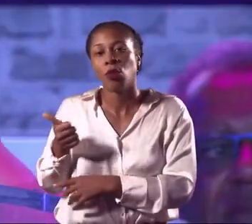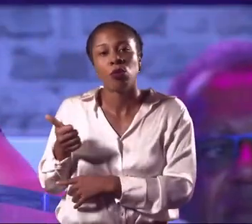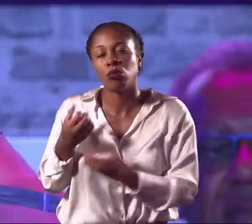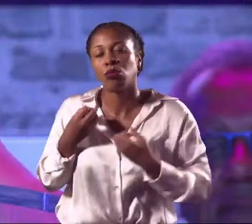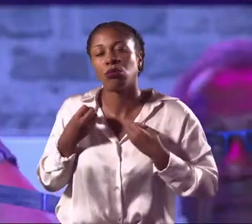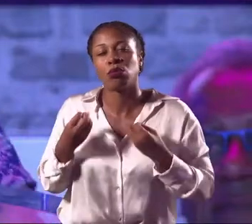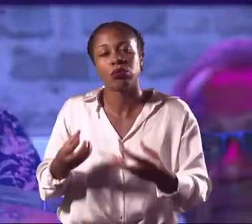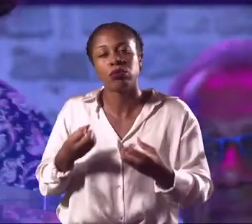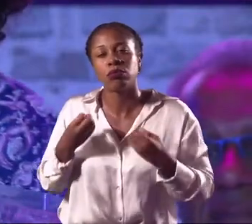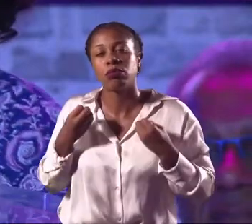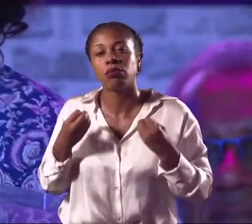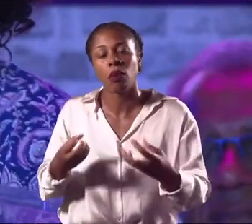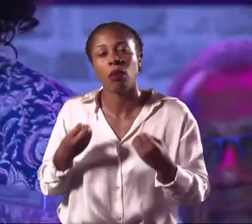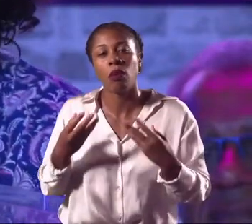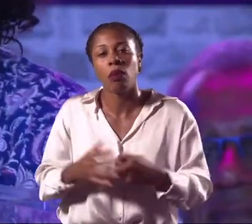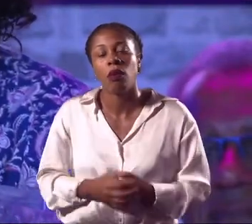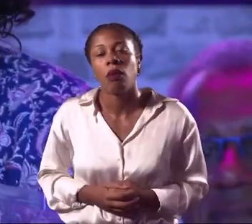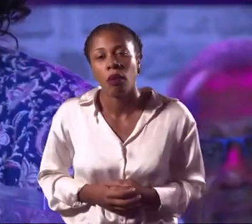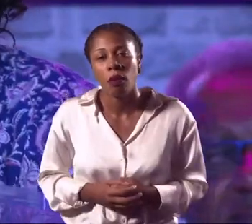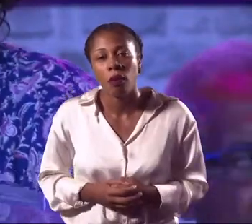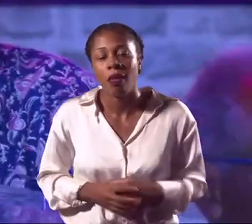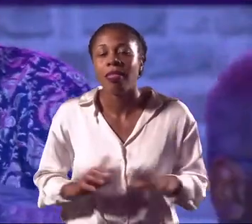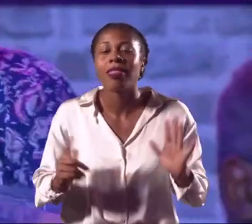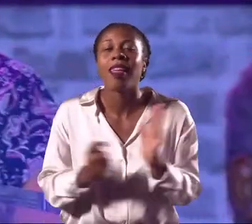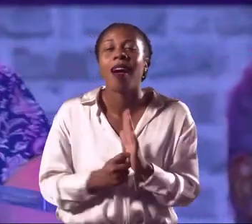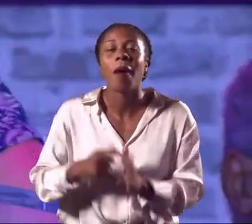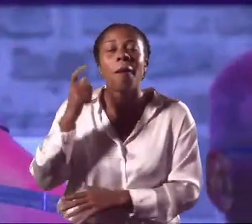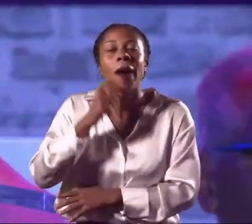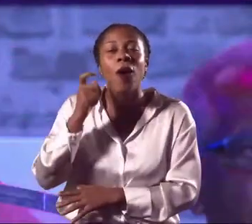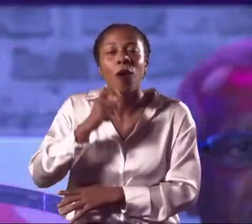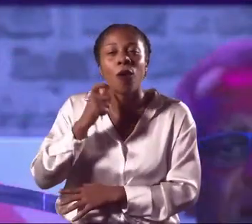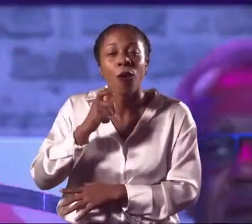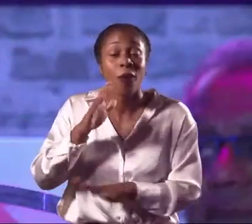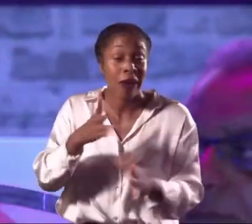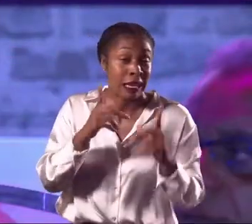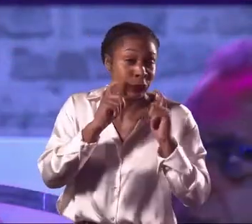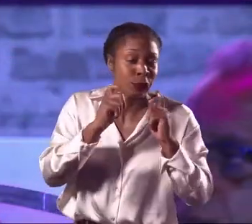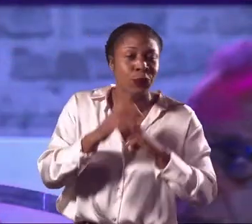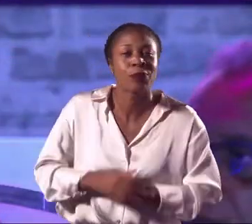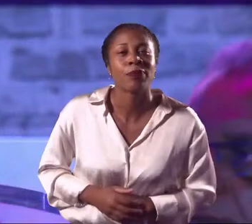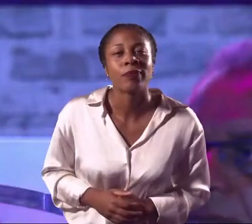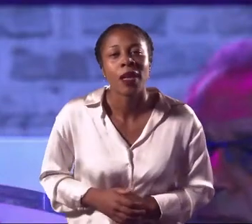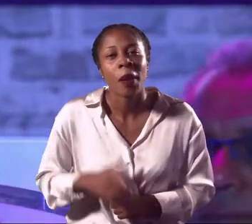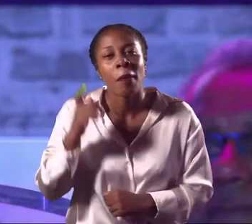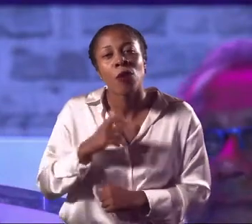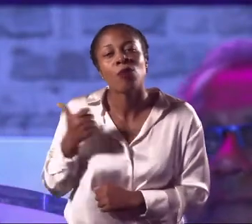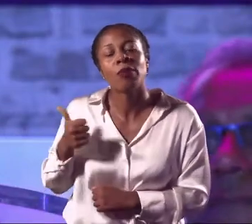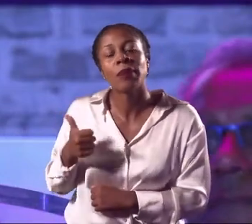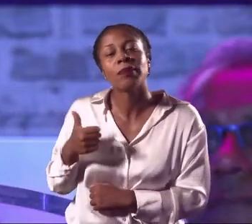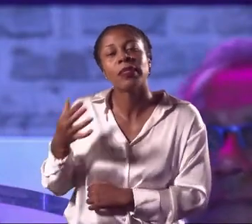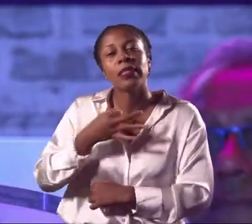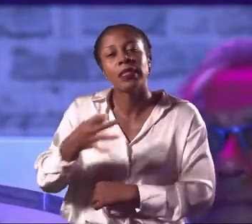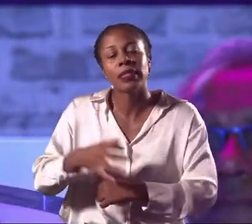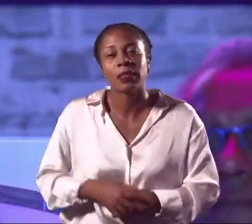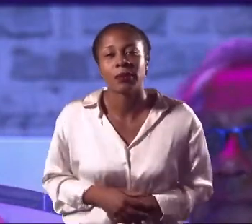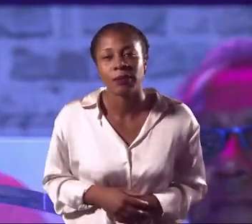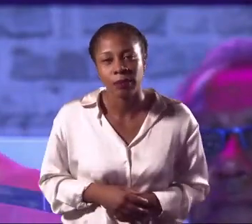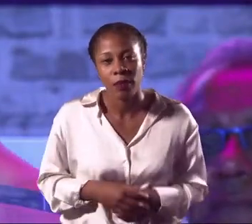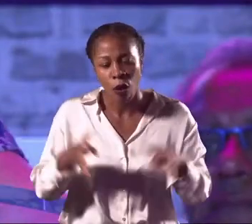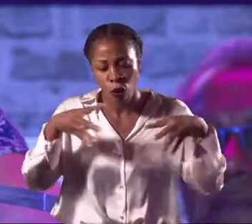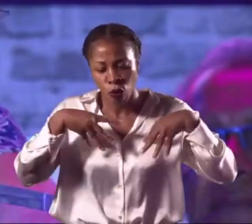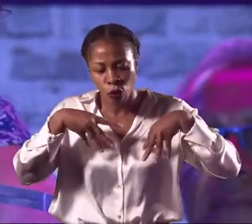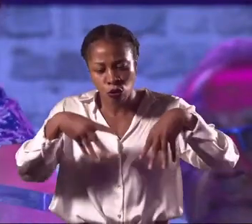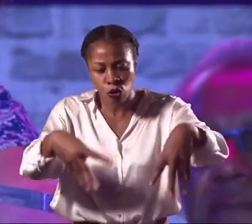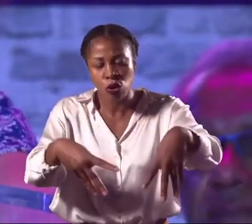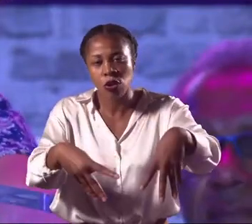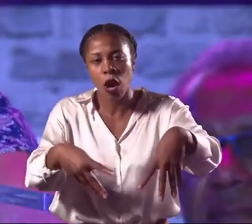égards. Ils le font aussi quand Emmanuel Macron, tenez-vous bien, a dit « Il ne faut pas dire que le chlordécone